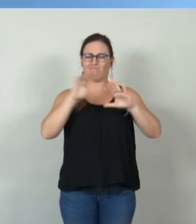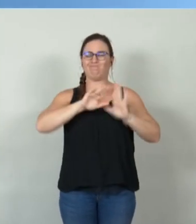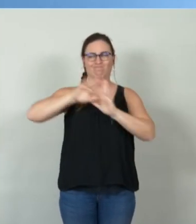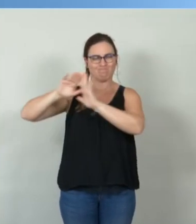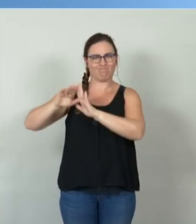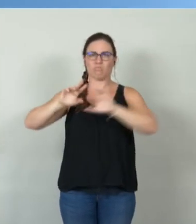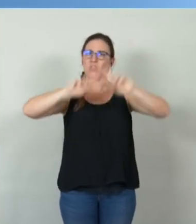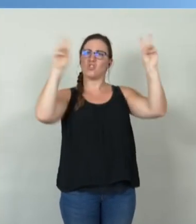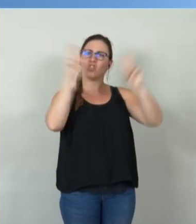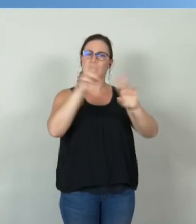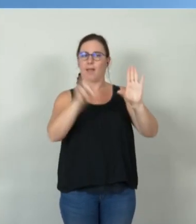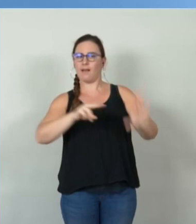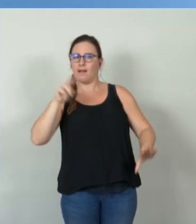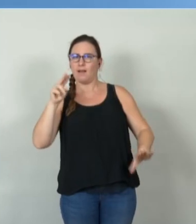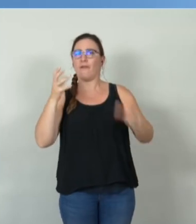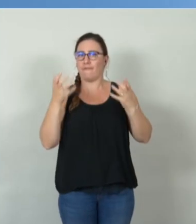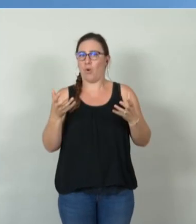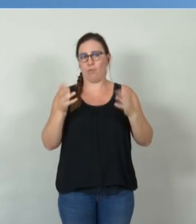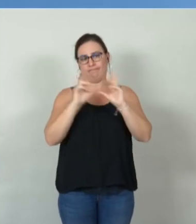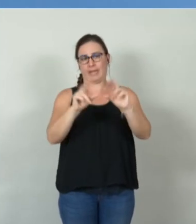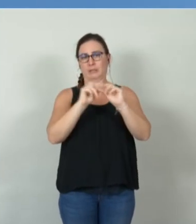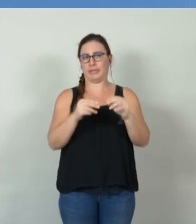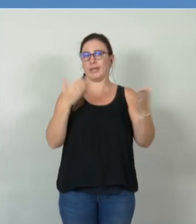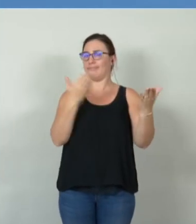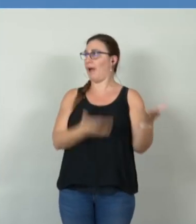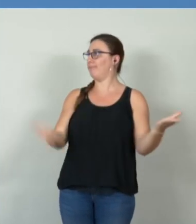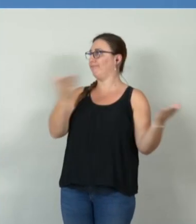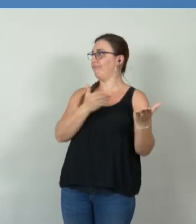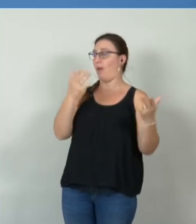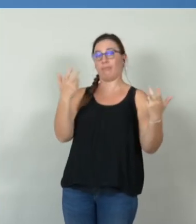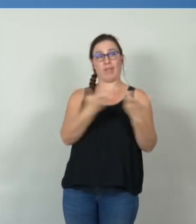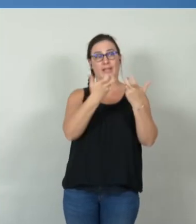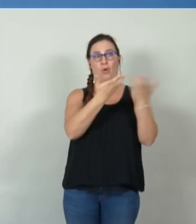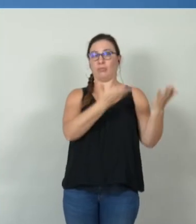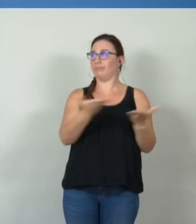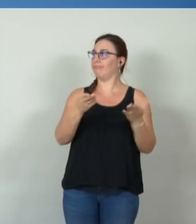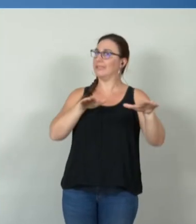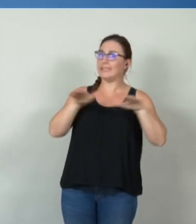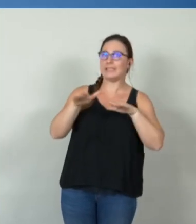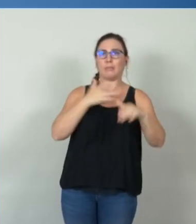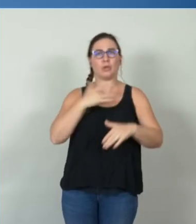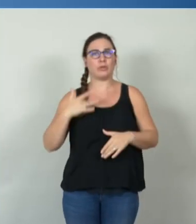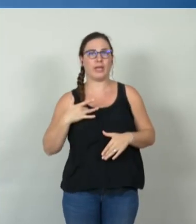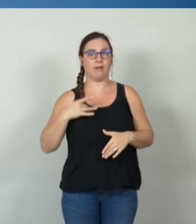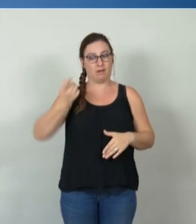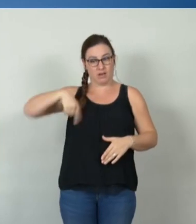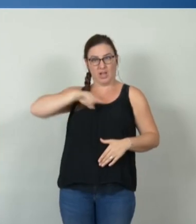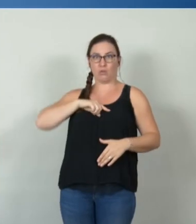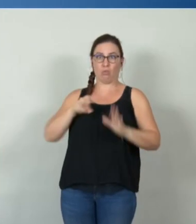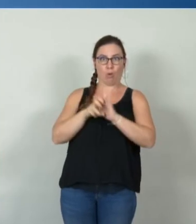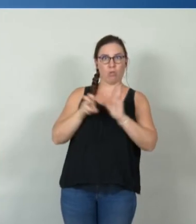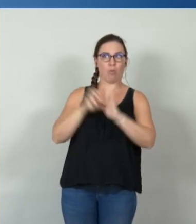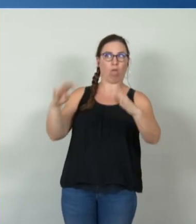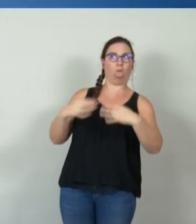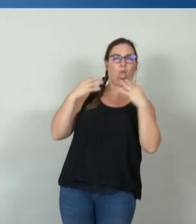peut dire ce que cette affaire dit de notre système de santé de ce qu'il dit de nous aussi et de notre territoire